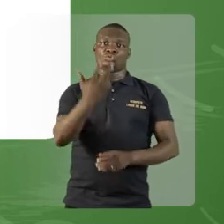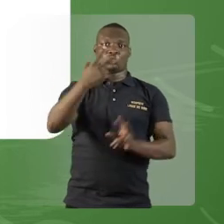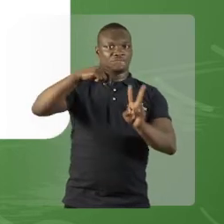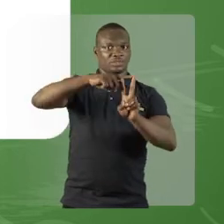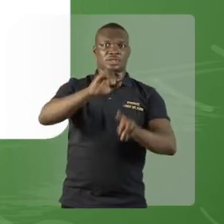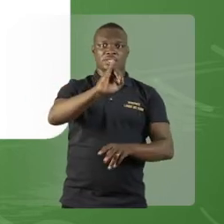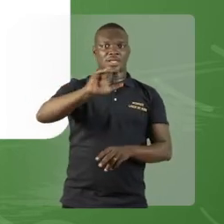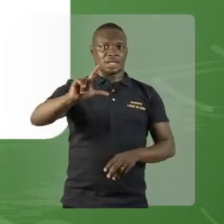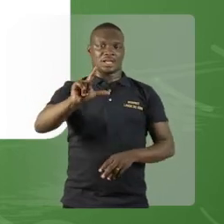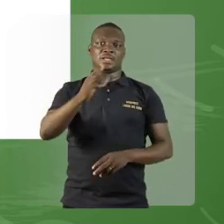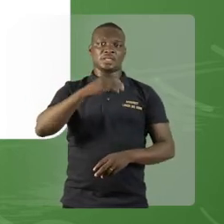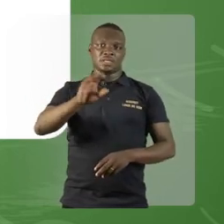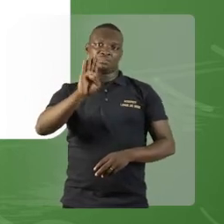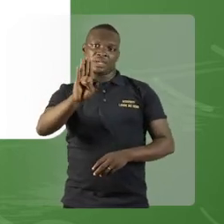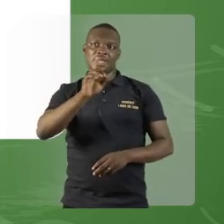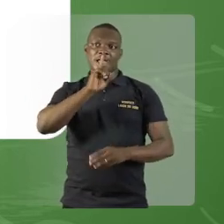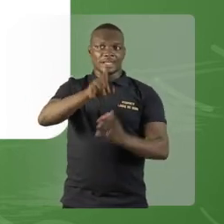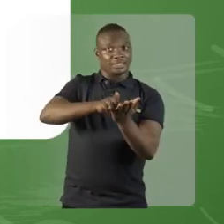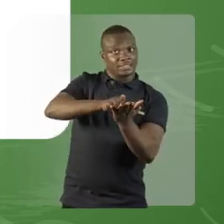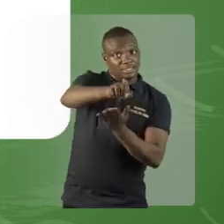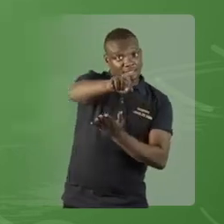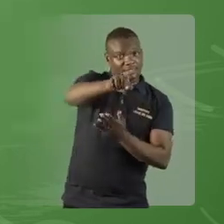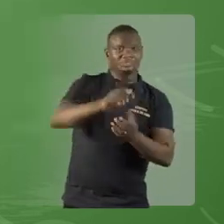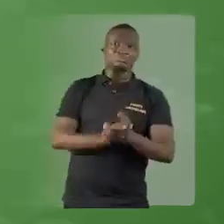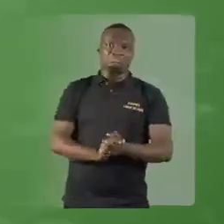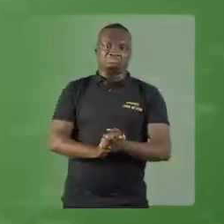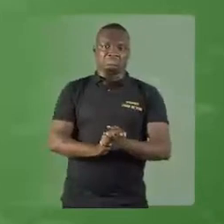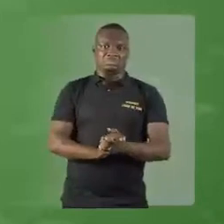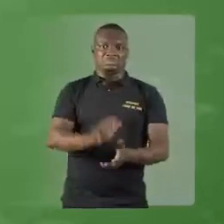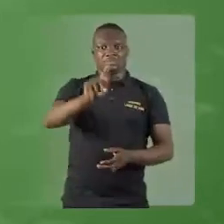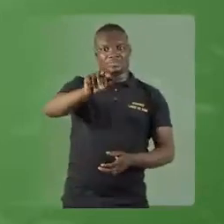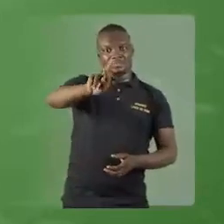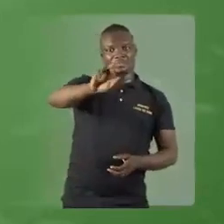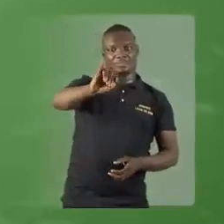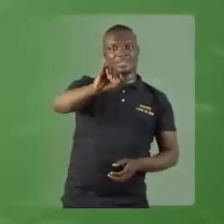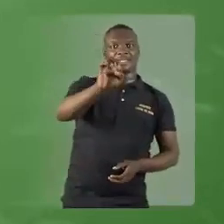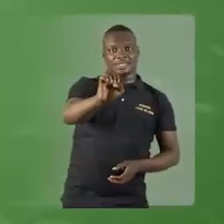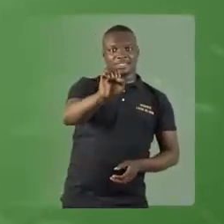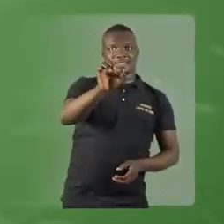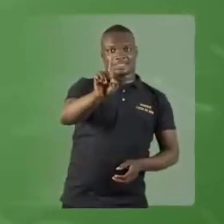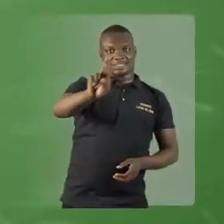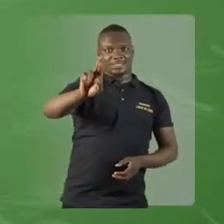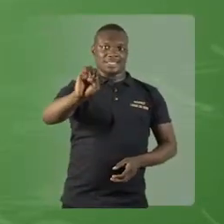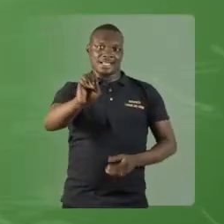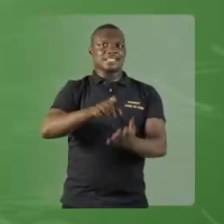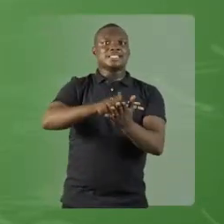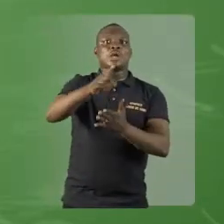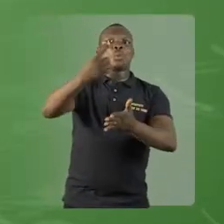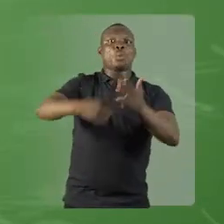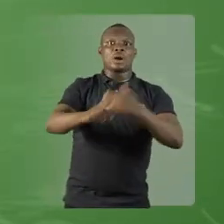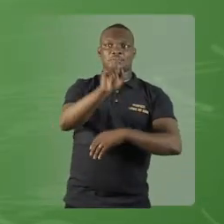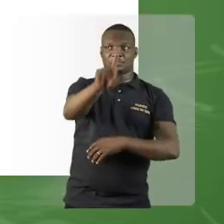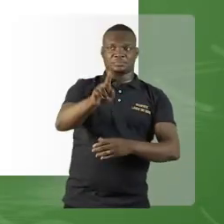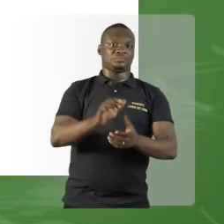B, F est direct. Qu'est-ce qu'on appelle un trièdre direct? Je considère mes trois doigts comme étant